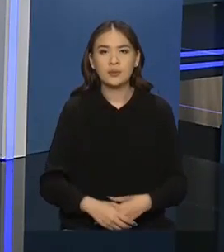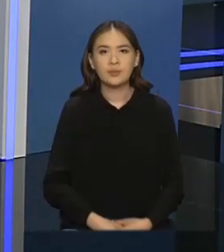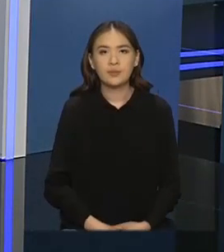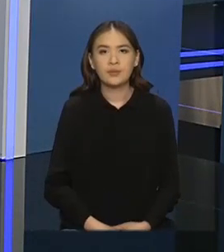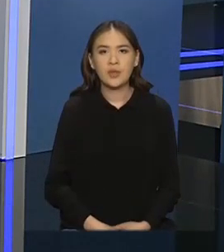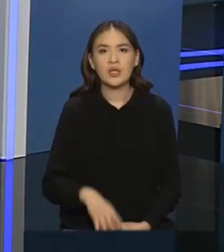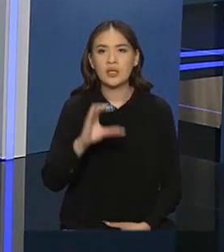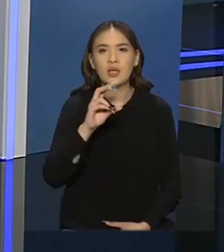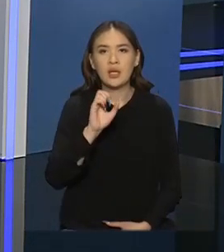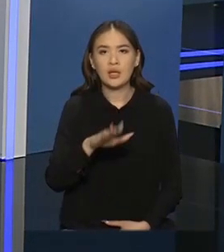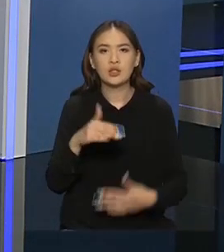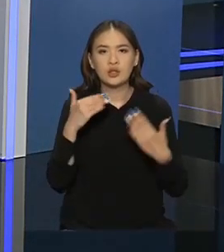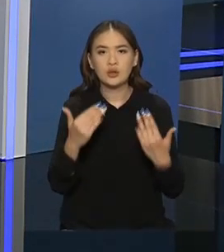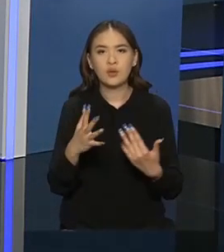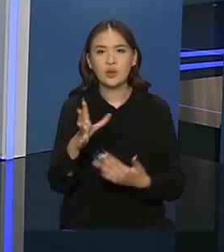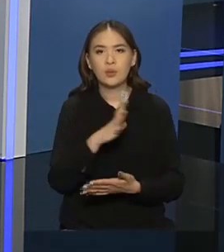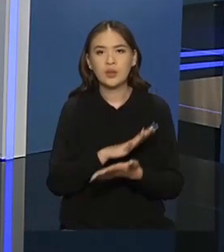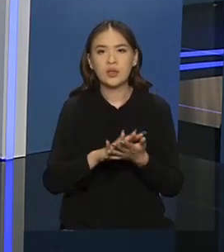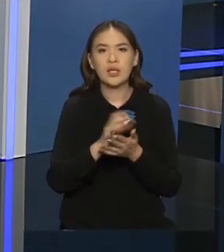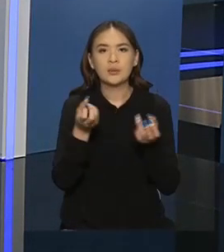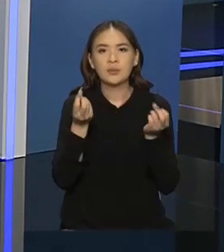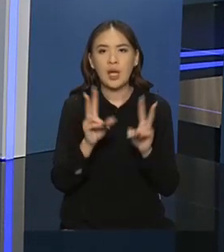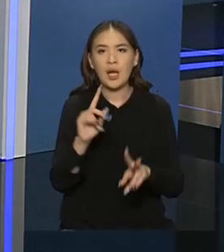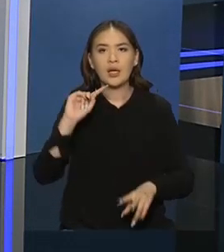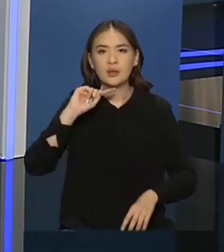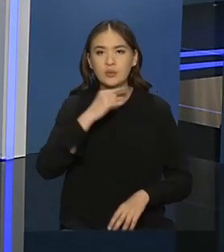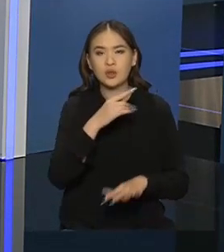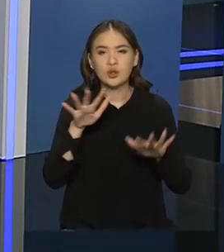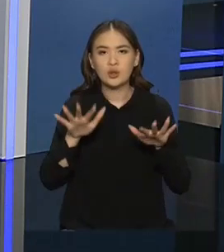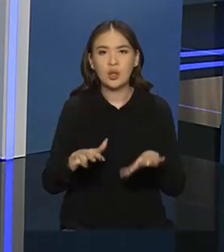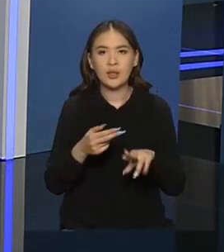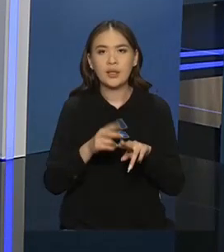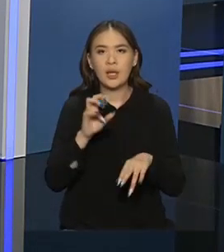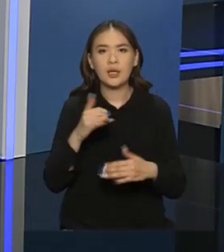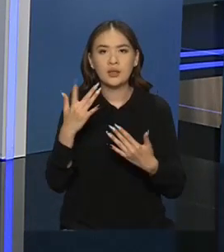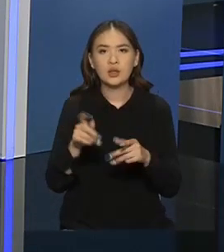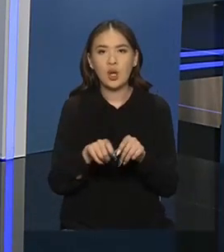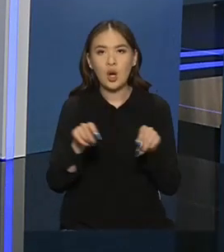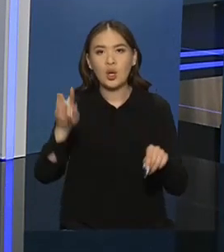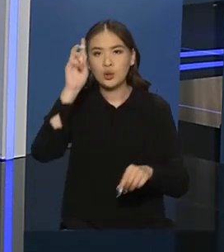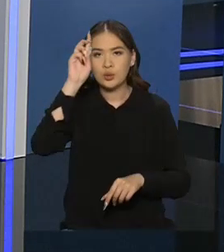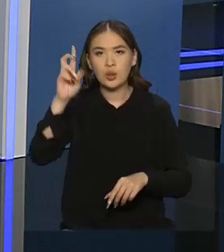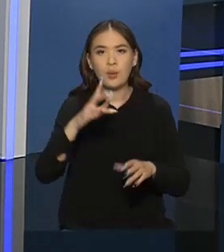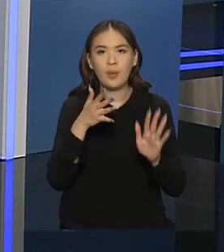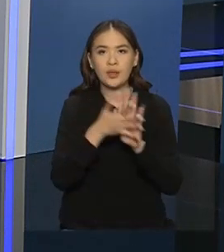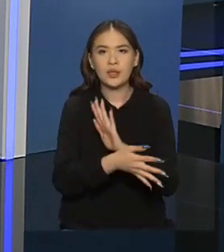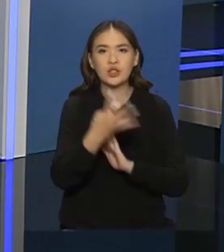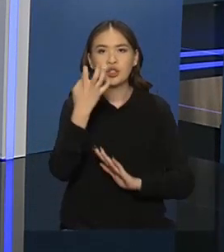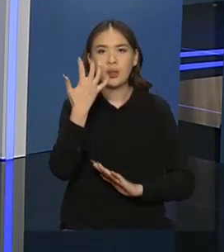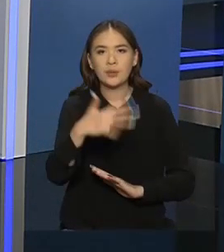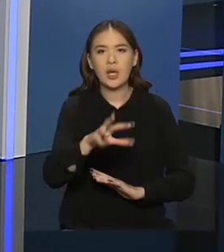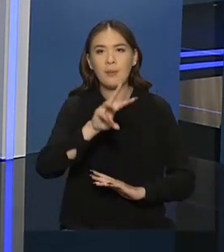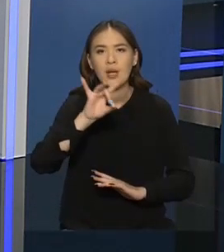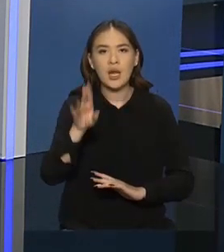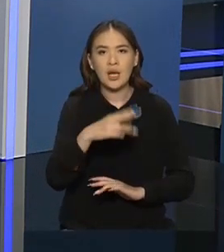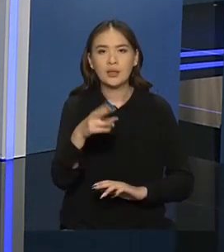в сенате сегодня усомнились в эффективности специальных экономических зон на их создание государства потратило 450